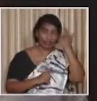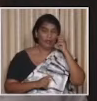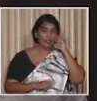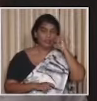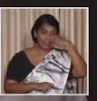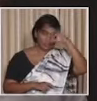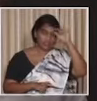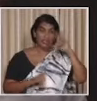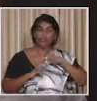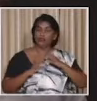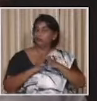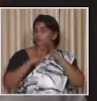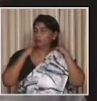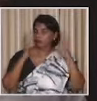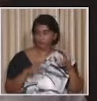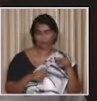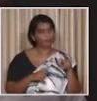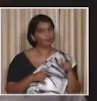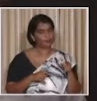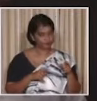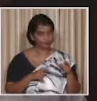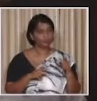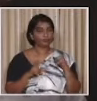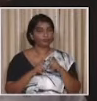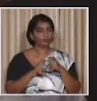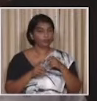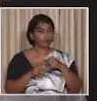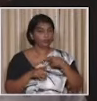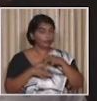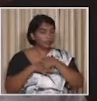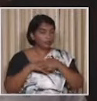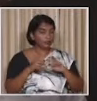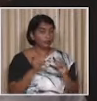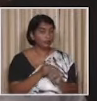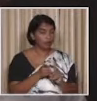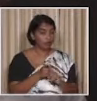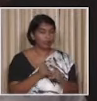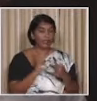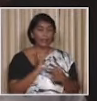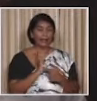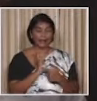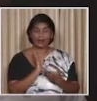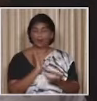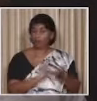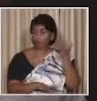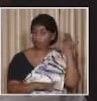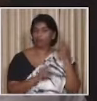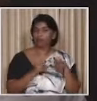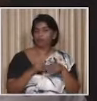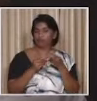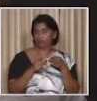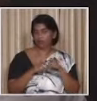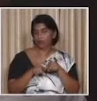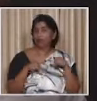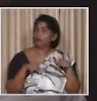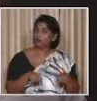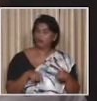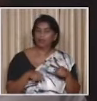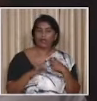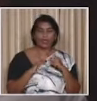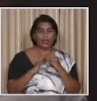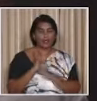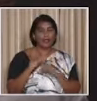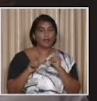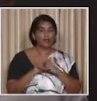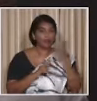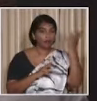ජීවිත විශාල ප්‍රමාණයක්. ඒතකොට ජාතිවාදයේ ස්වභාවය ට්‍රිලියන ගණනකට ආසන්නයි. අද අපි IMF